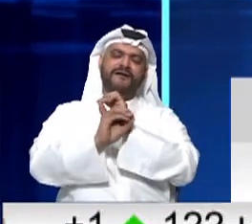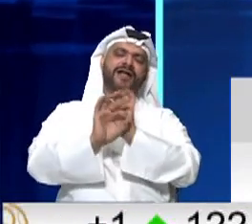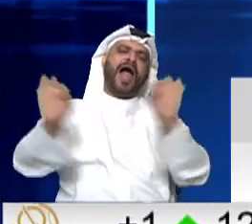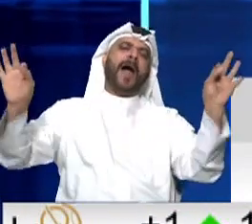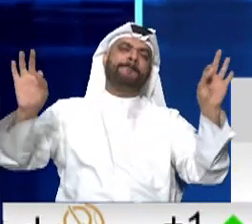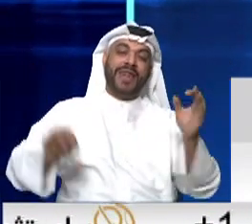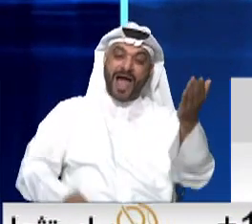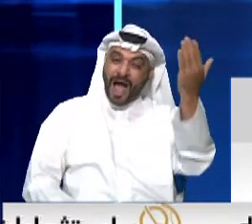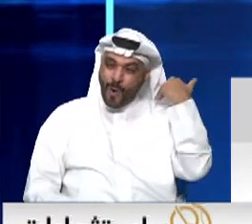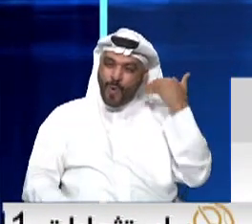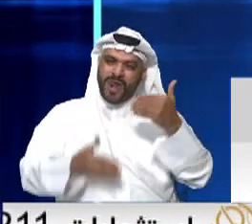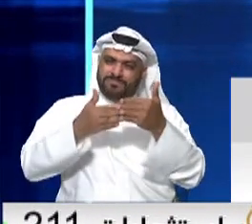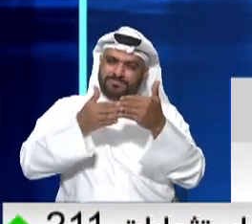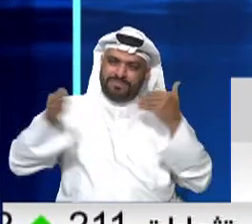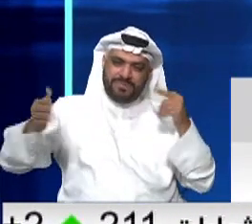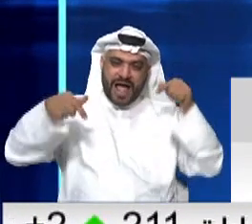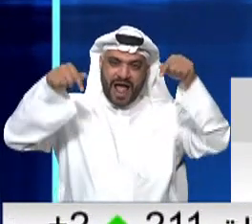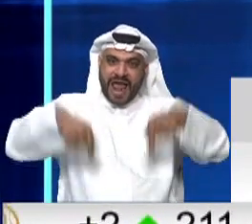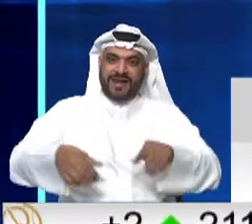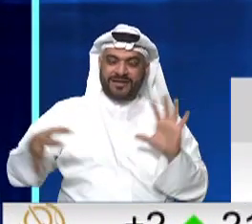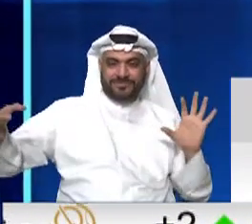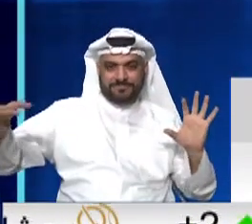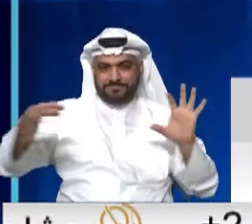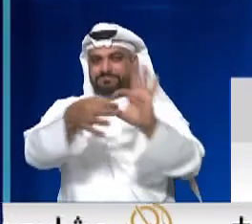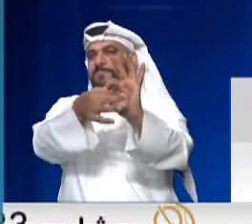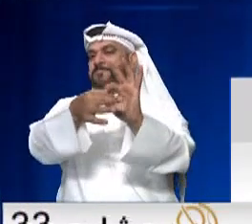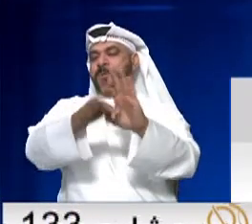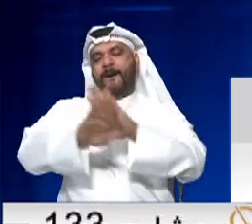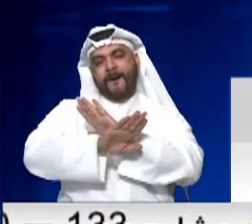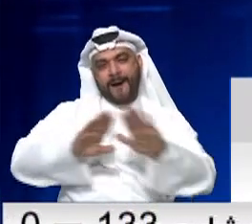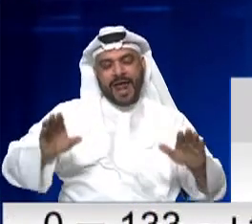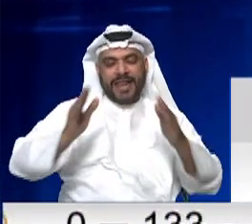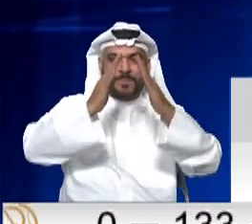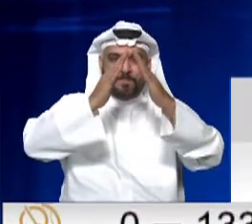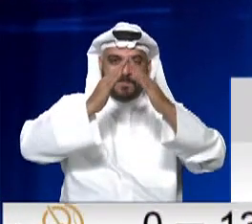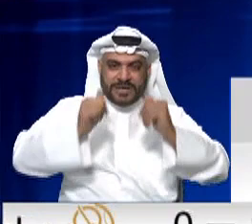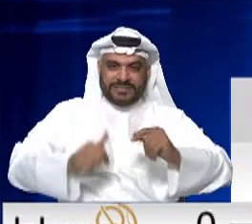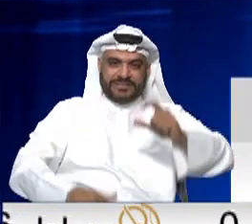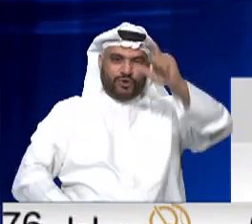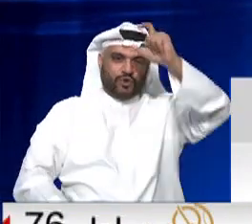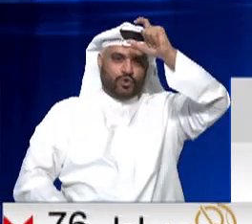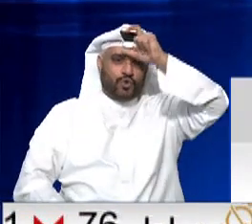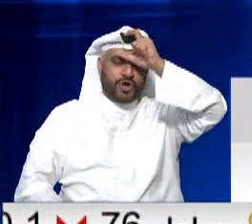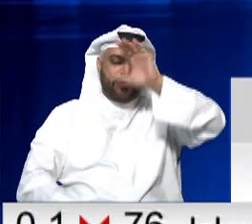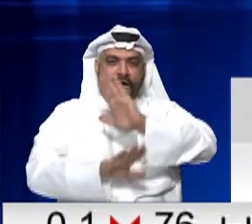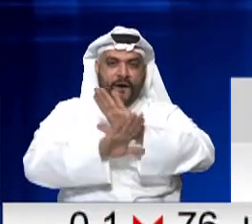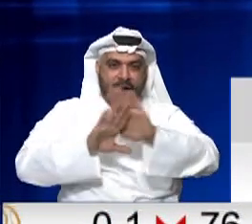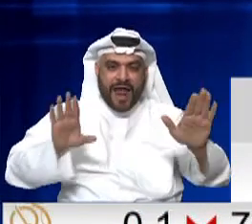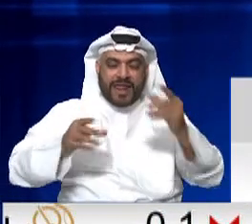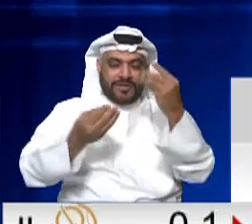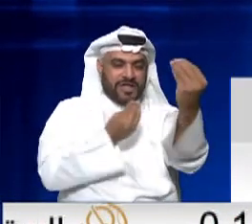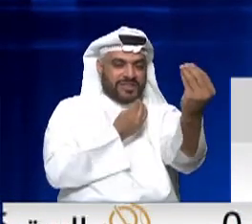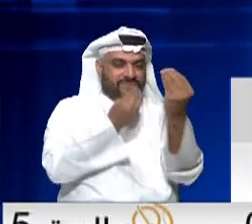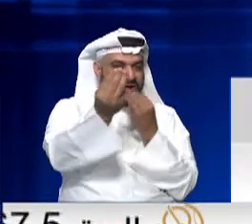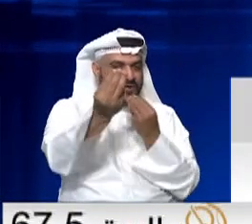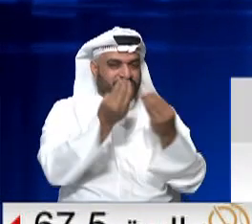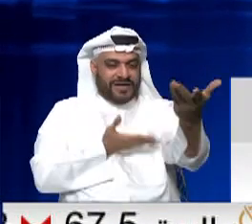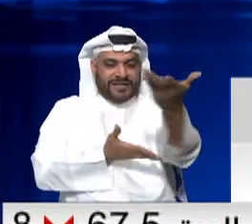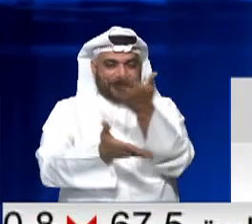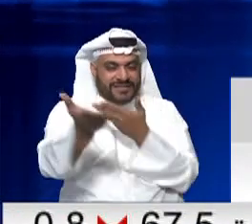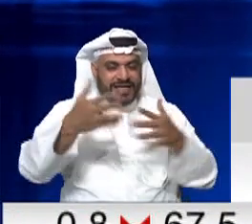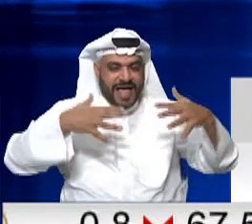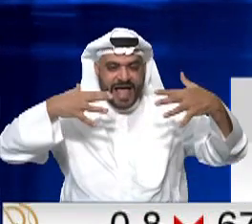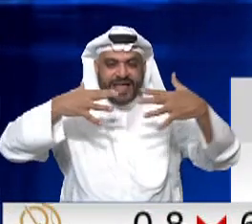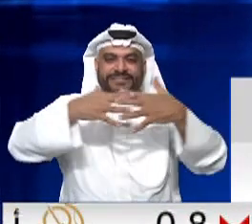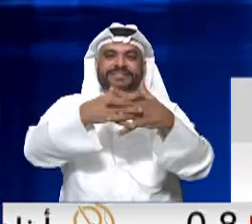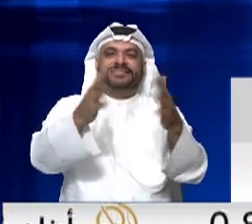الوزاره على دعم دوله الكويت لهذا الاتفاق الذي من شانه المساهمه في تعزيز مبدا الحوار والتعاون بين